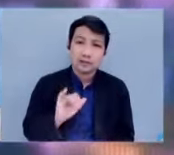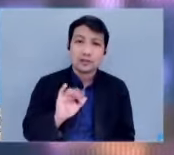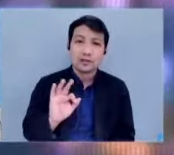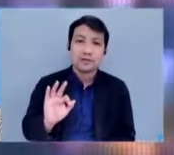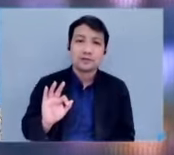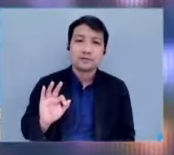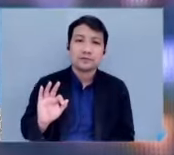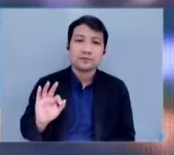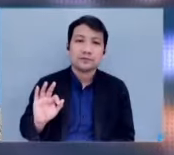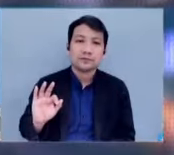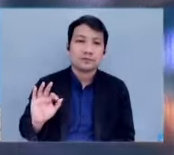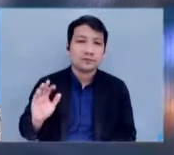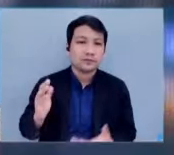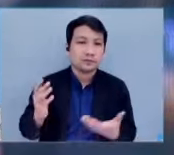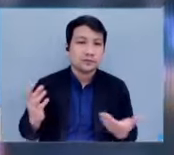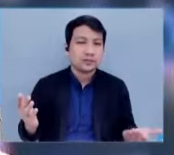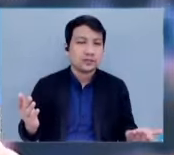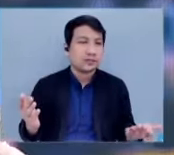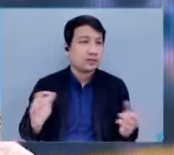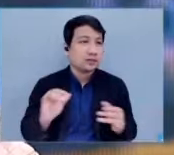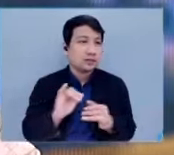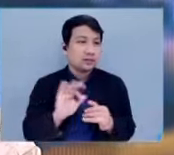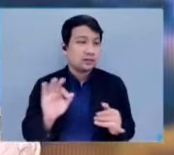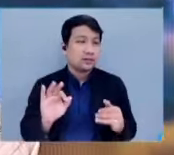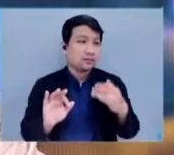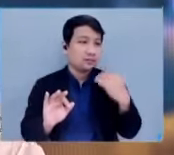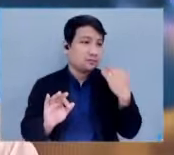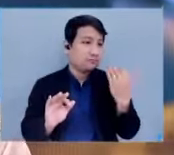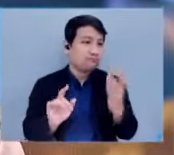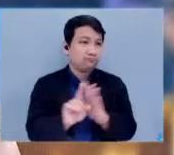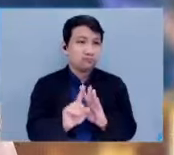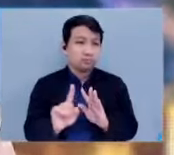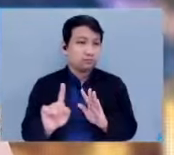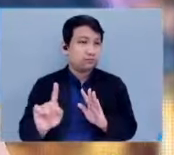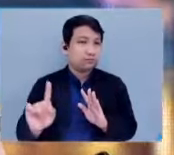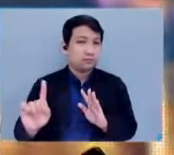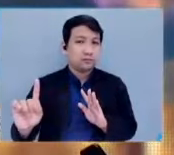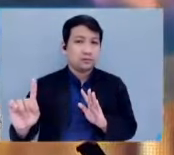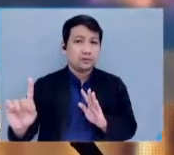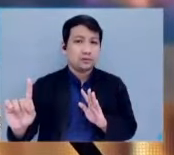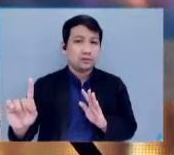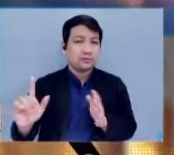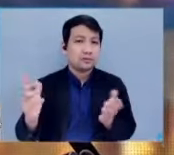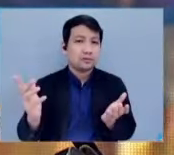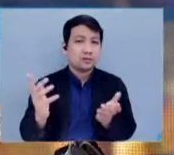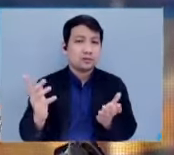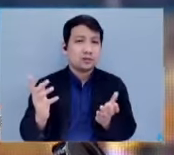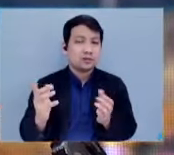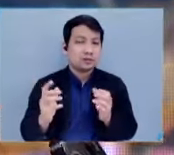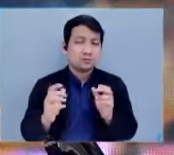kung lumisan ka Huwag naman